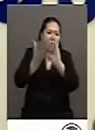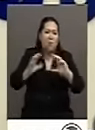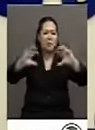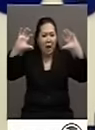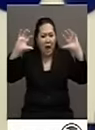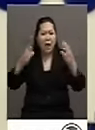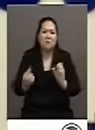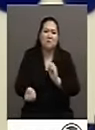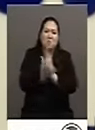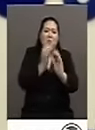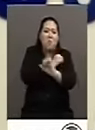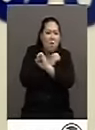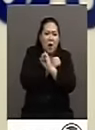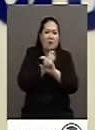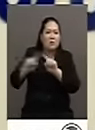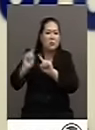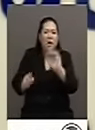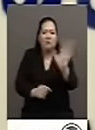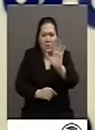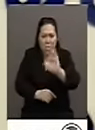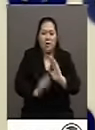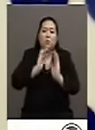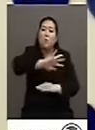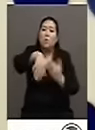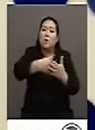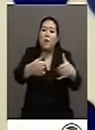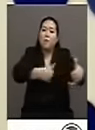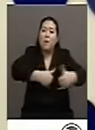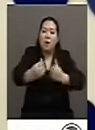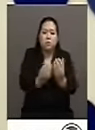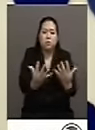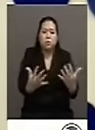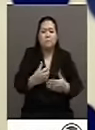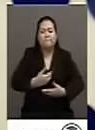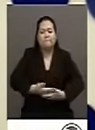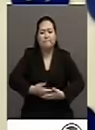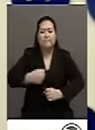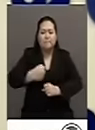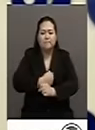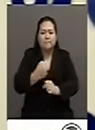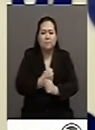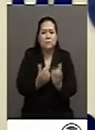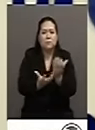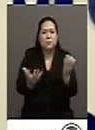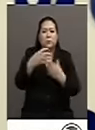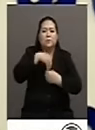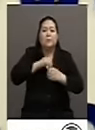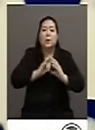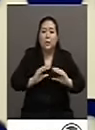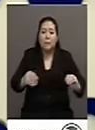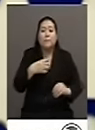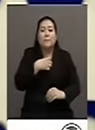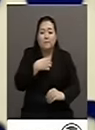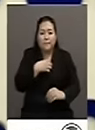างกำแพงมนุษย์ใดทั้งสิ้นทุกคนที่เข้ามาในวันนี้ก็เข้ามาประพฤติปฏิบัติธรรมและนั่งสมาธิเท่านั้นครับและคุณอ